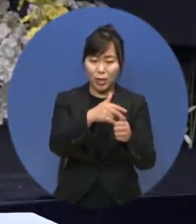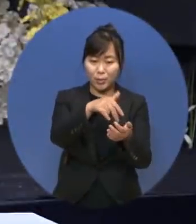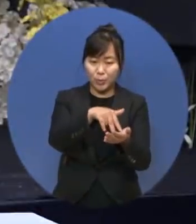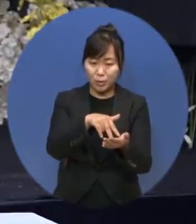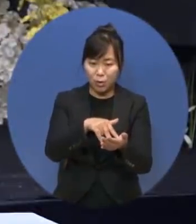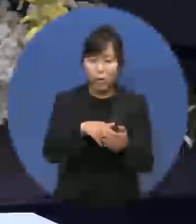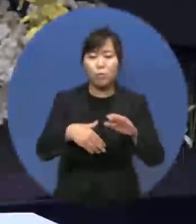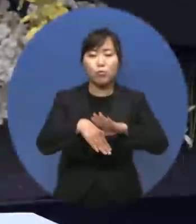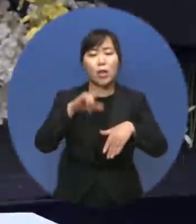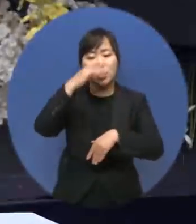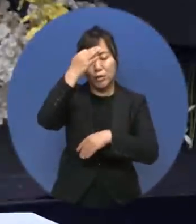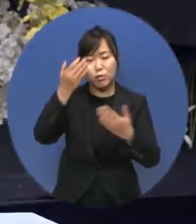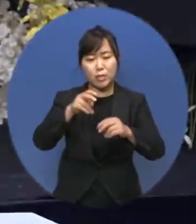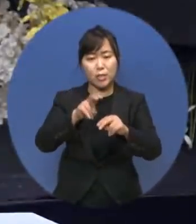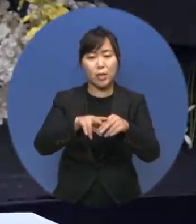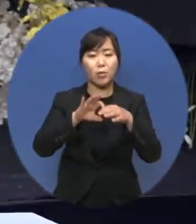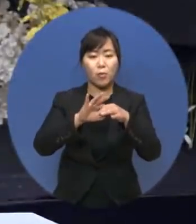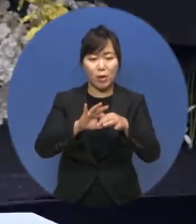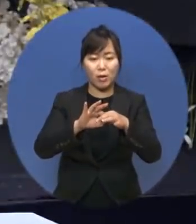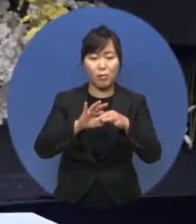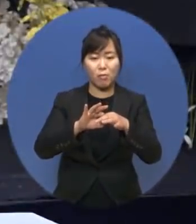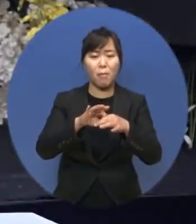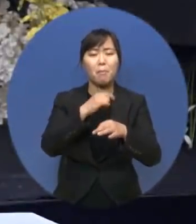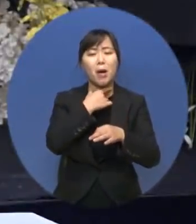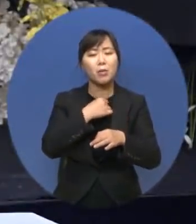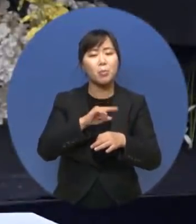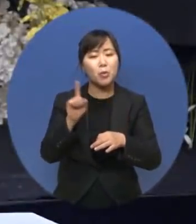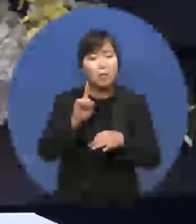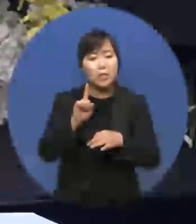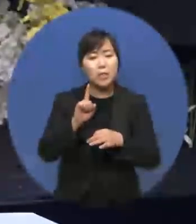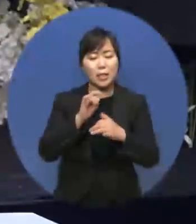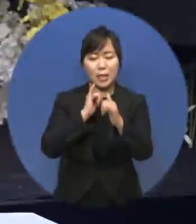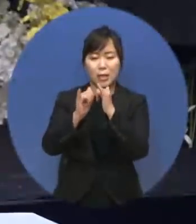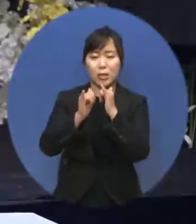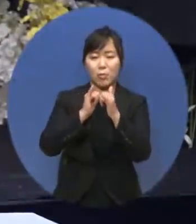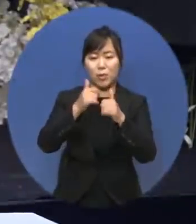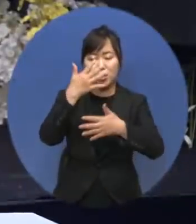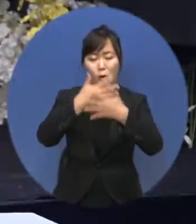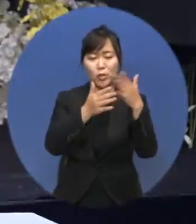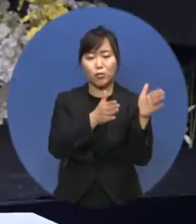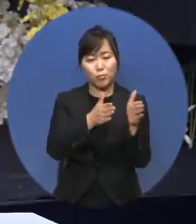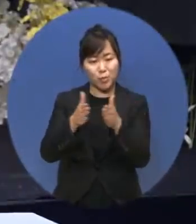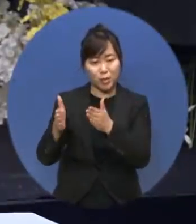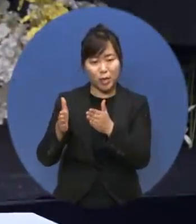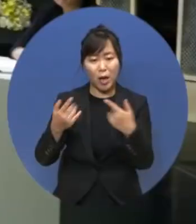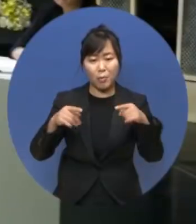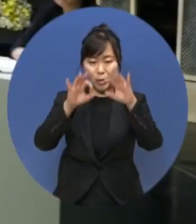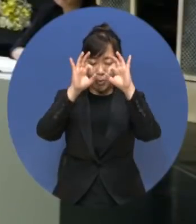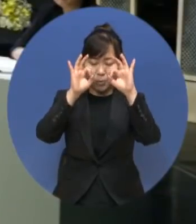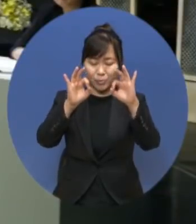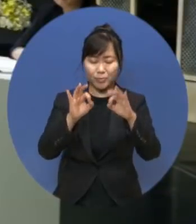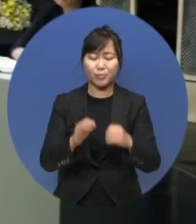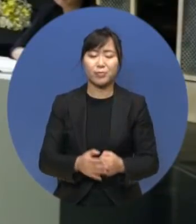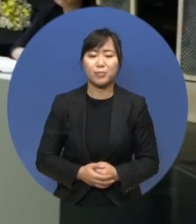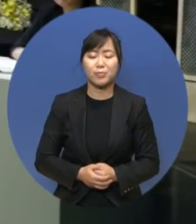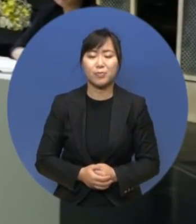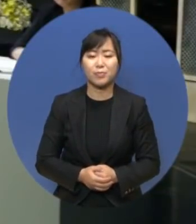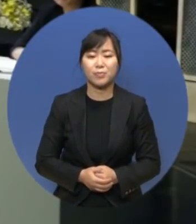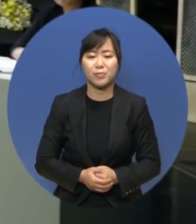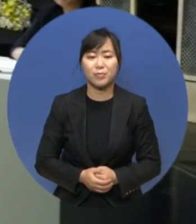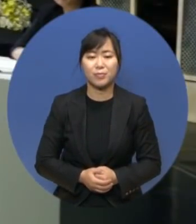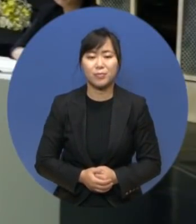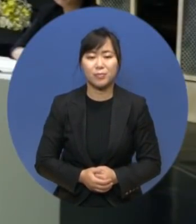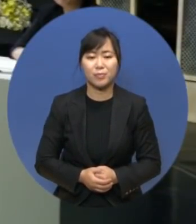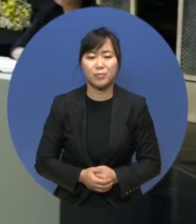관점에서 문화예술 일자리에 관련해서 바라는 점이 무엇인지 저희가 인터뷰 영상을 준비했습니다. 함께 보시고 토크